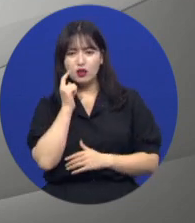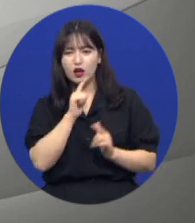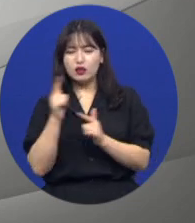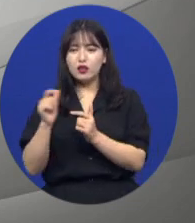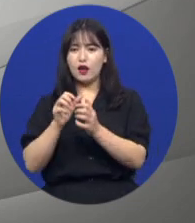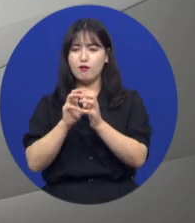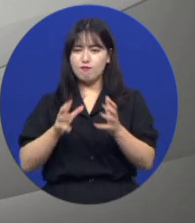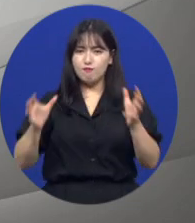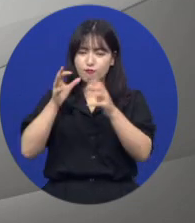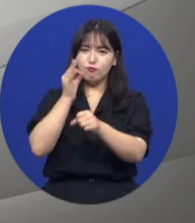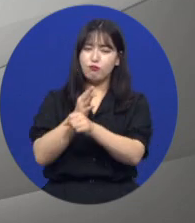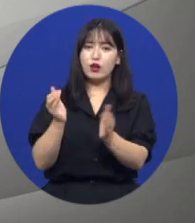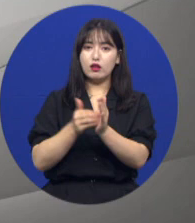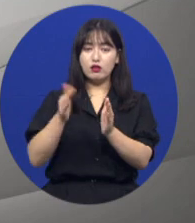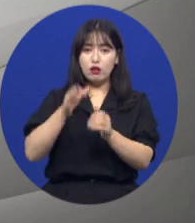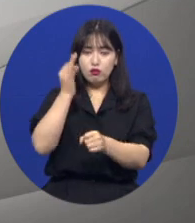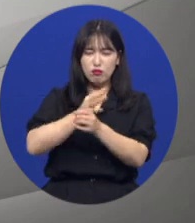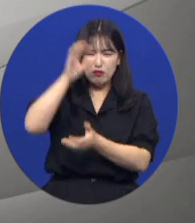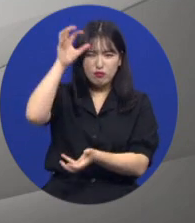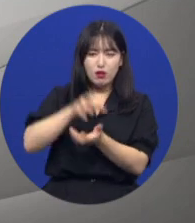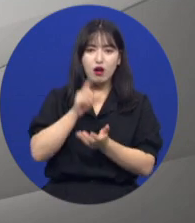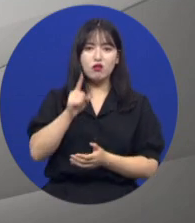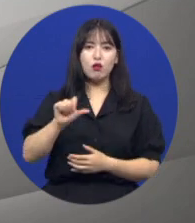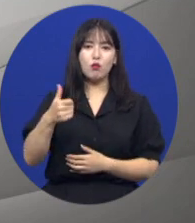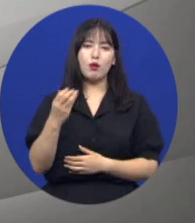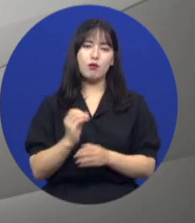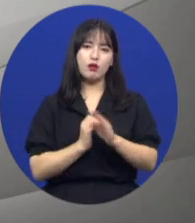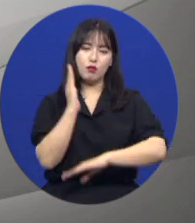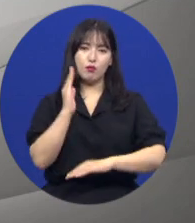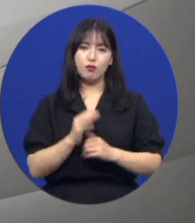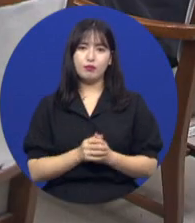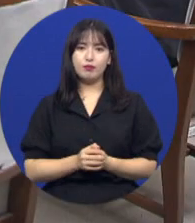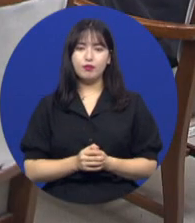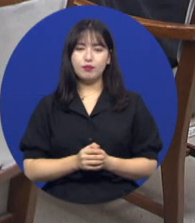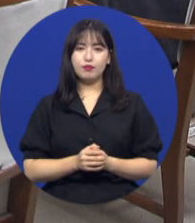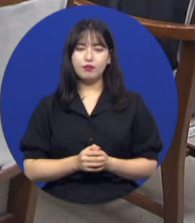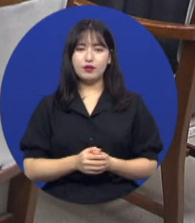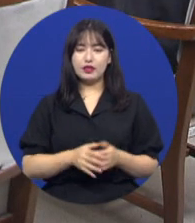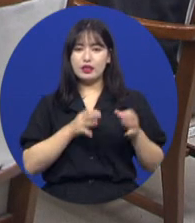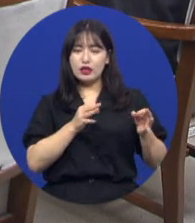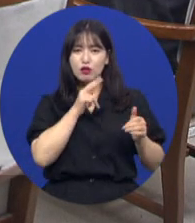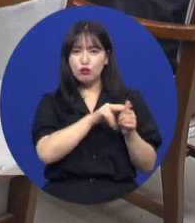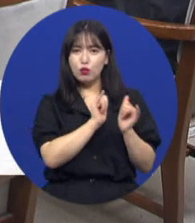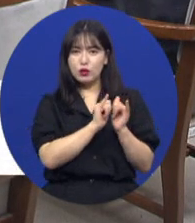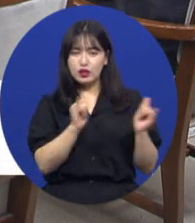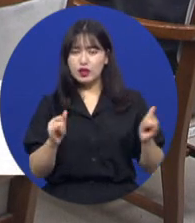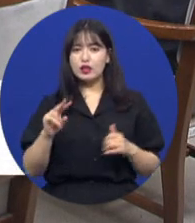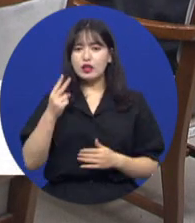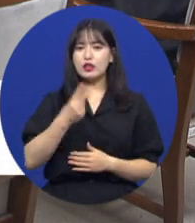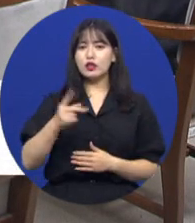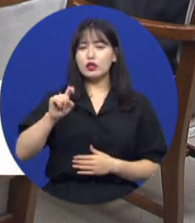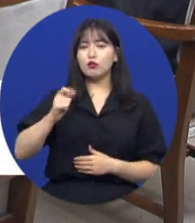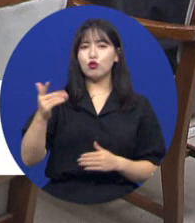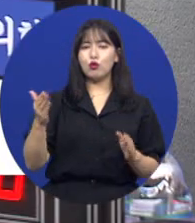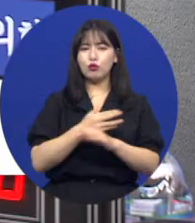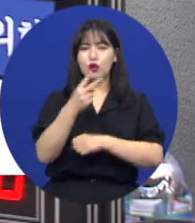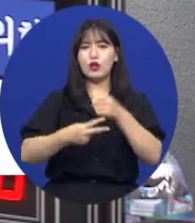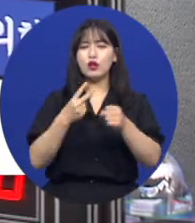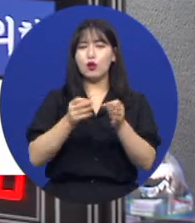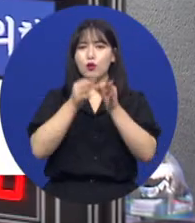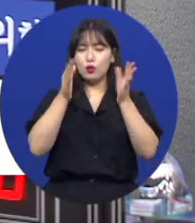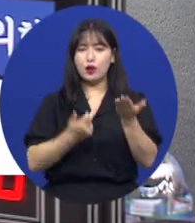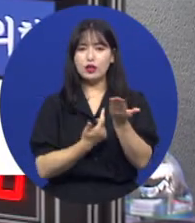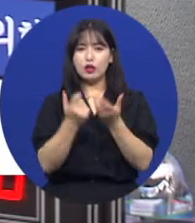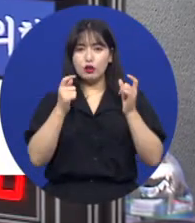구입했는데 구매 금액만 1500만 원이 넘습니다 김희원 후보자는 2016년부터 2년 동안